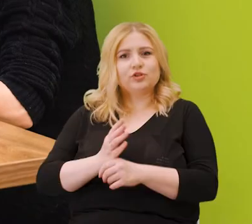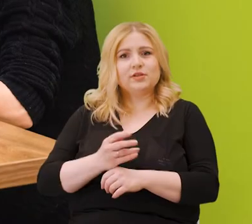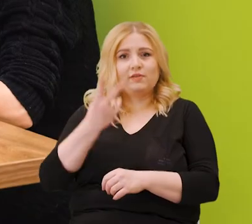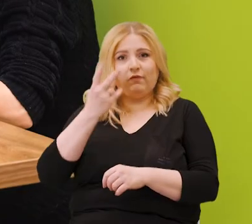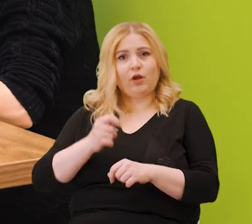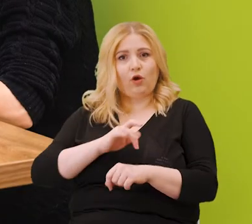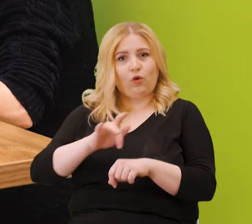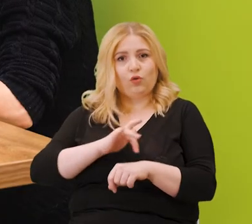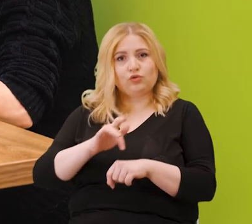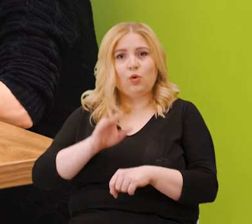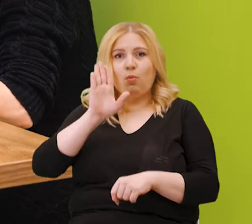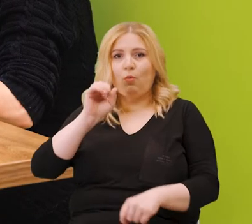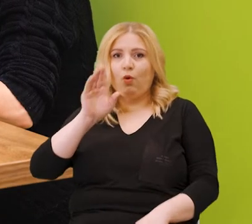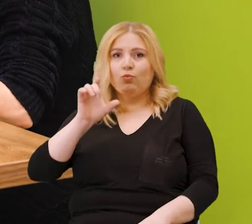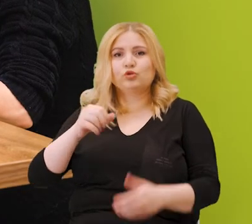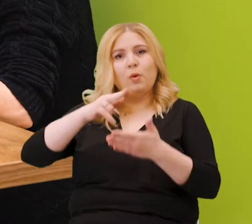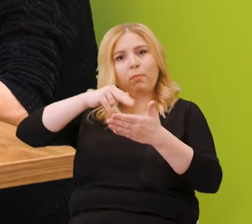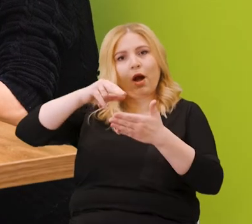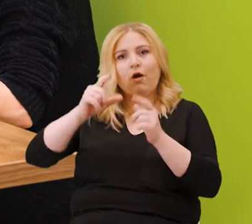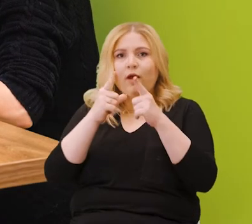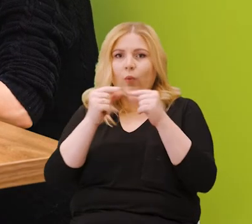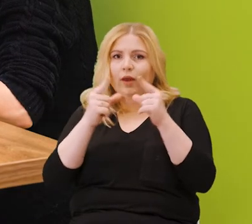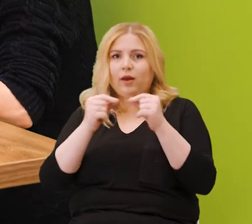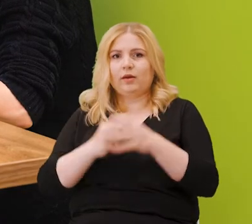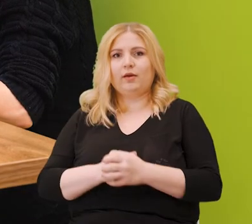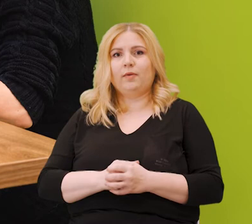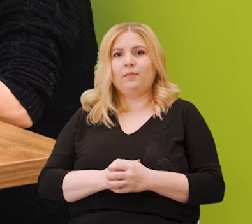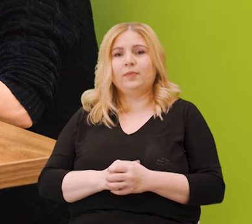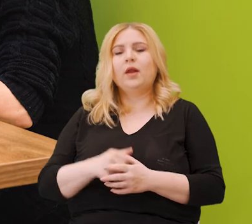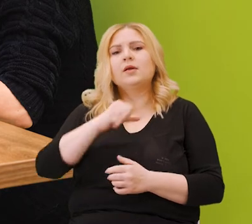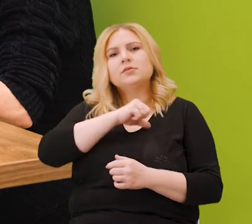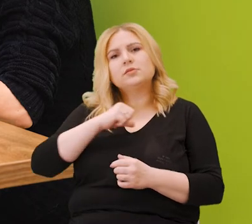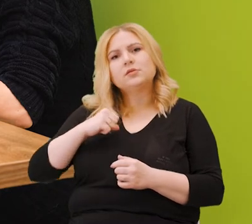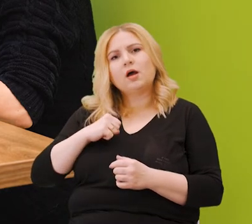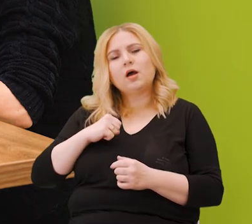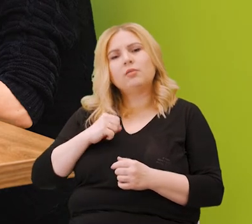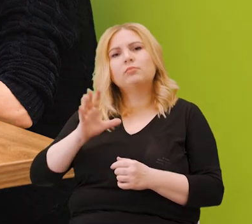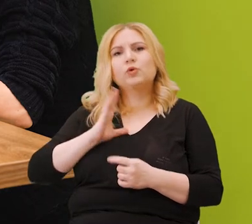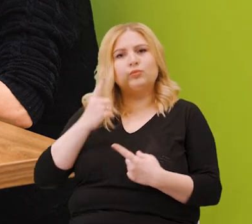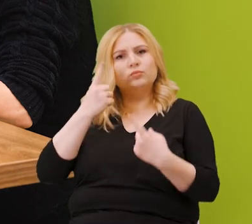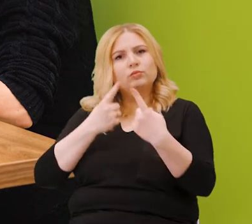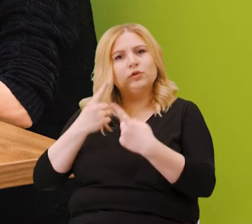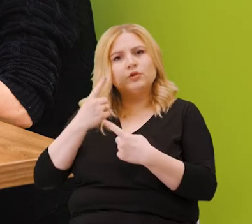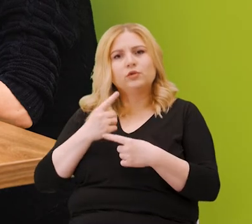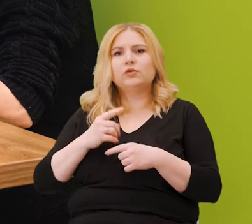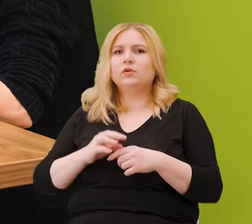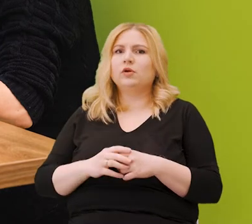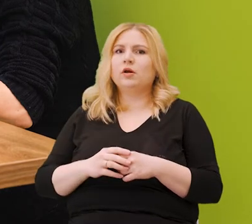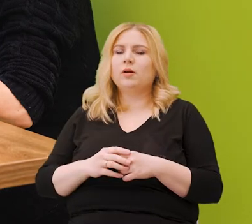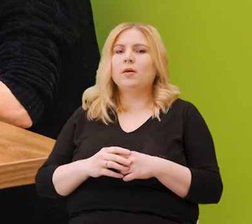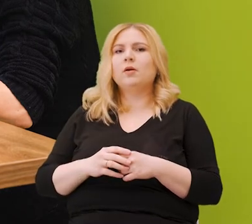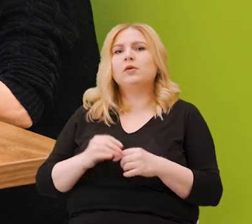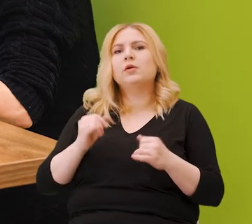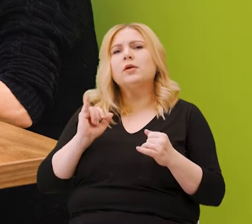Przez całe 2 godziny Bobcio malował pisanki. Pozostawiony sam na sam ze swoją muzą, w skupieniu,